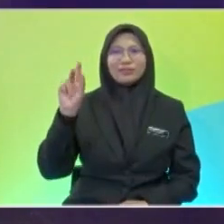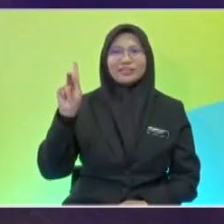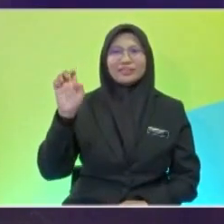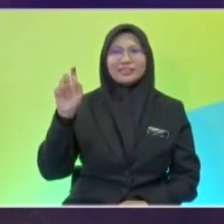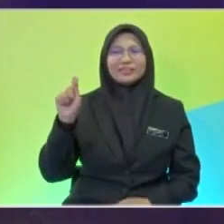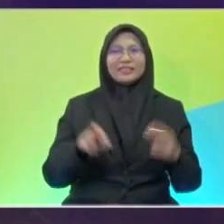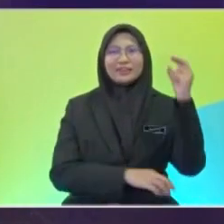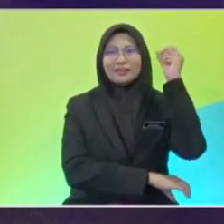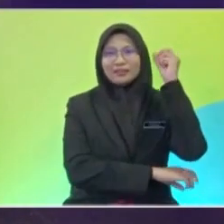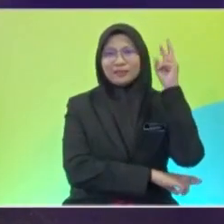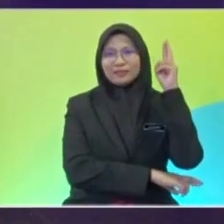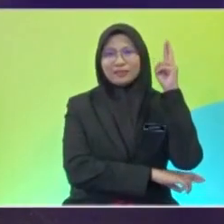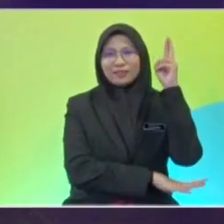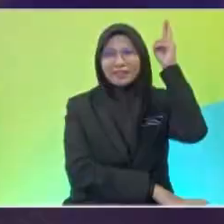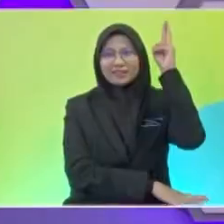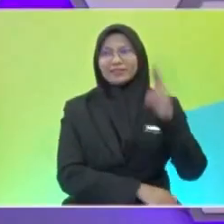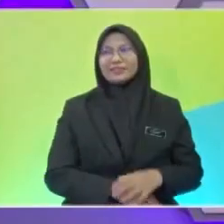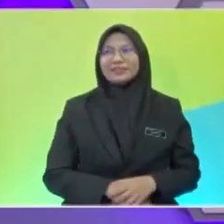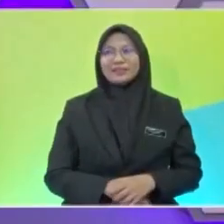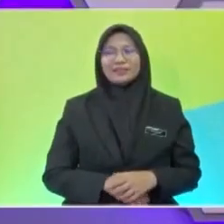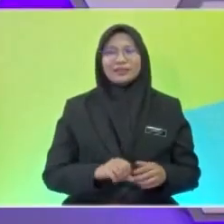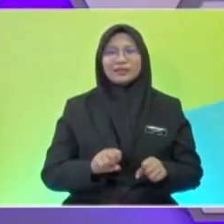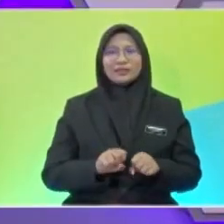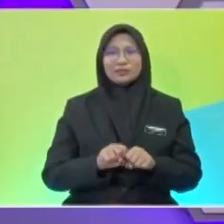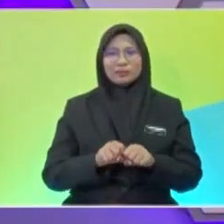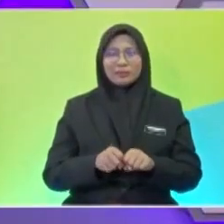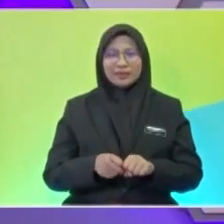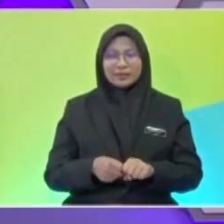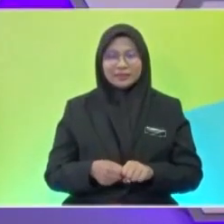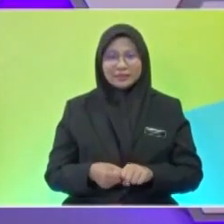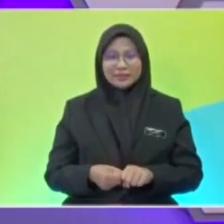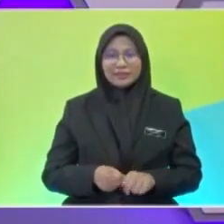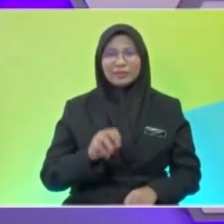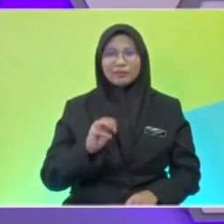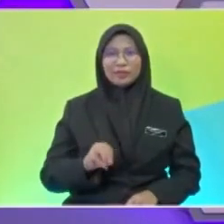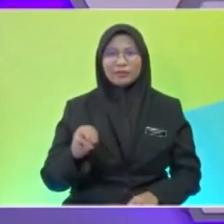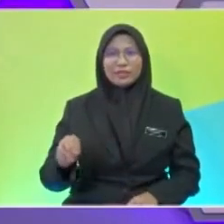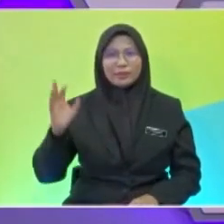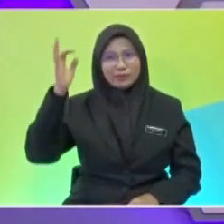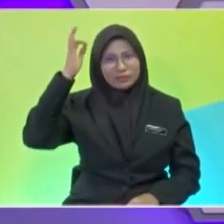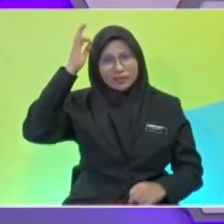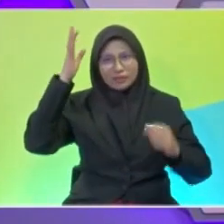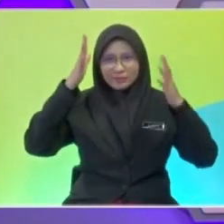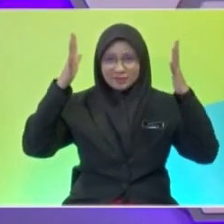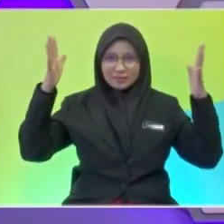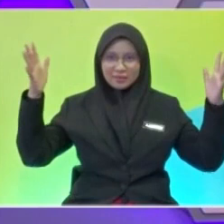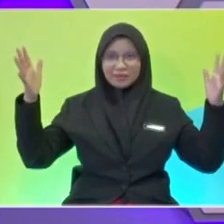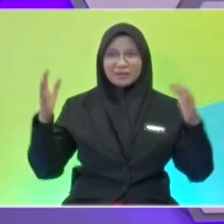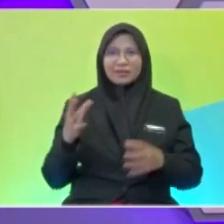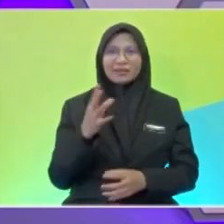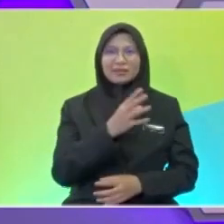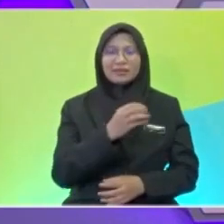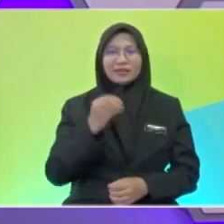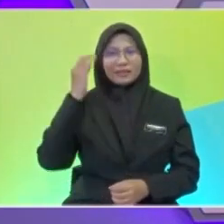SPM kita ini mereka perlu lebih berpikiran luas dan Amerika perlu tahu untuk menggabungkan elemen pembelajaran